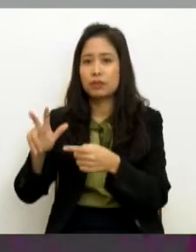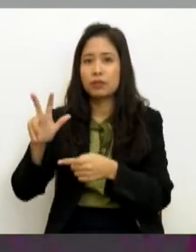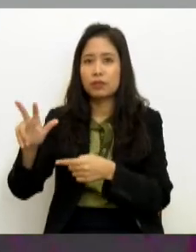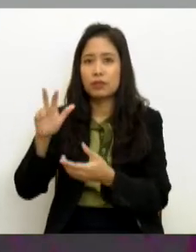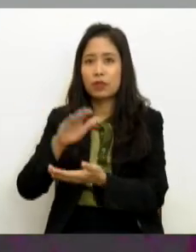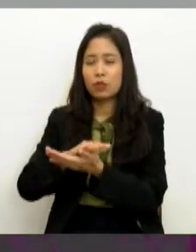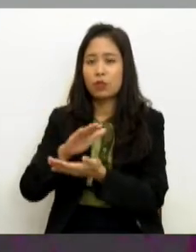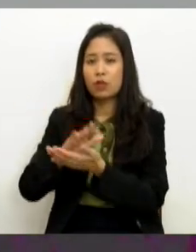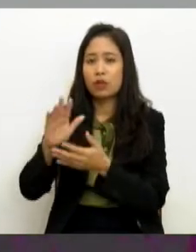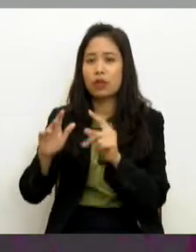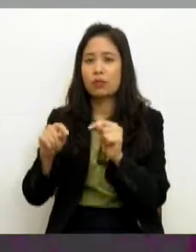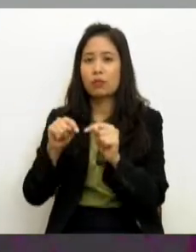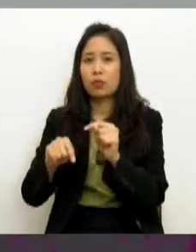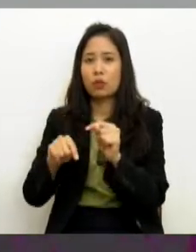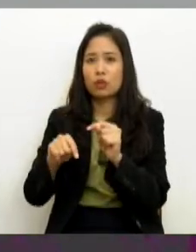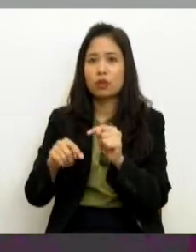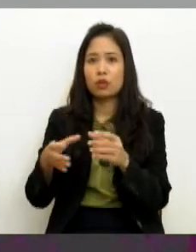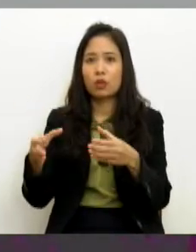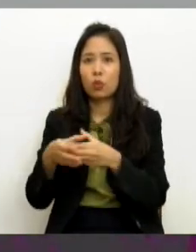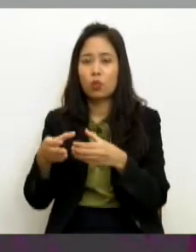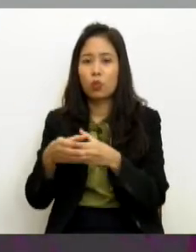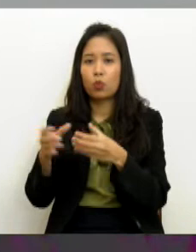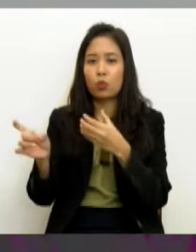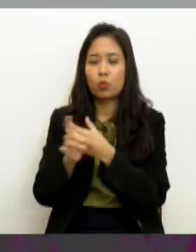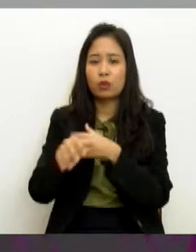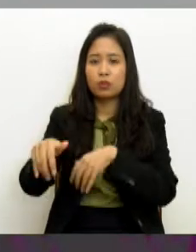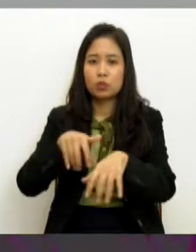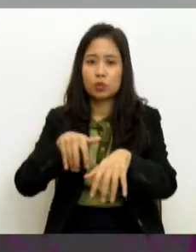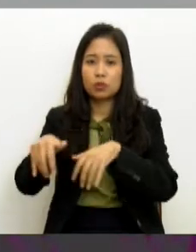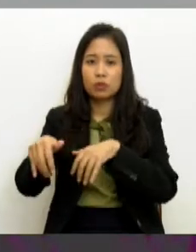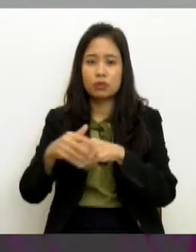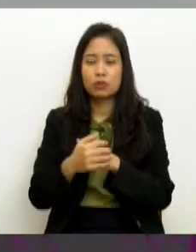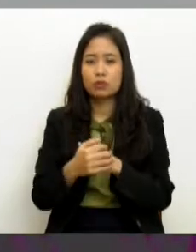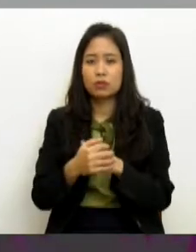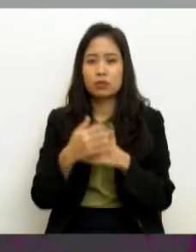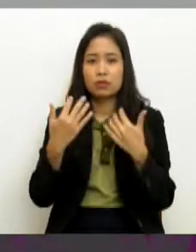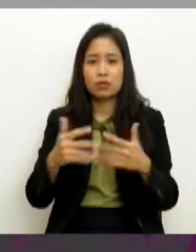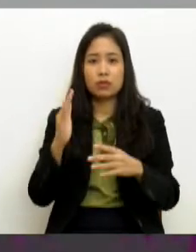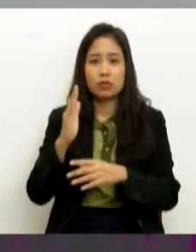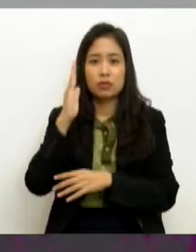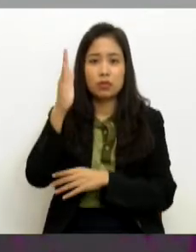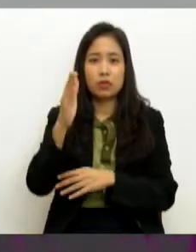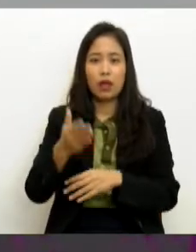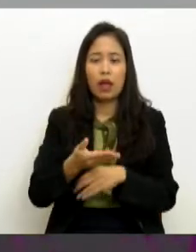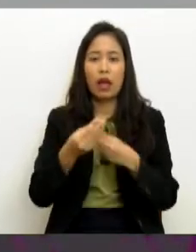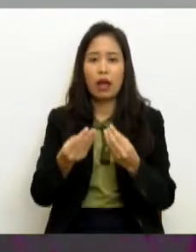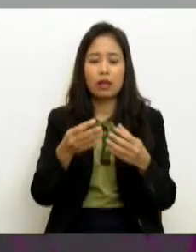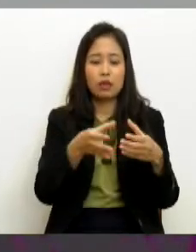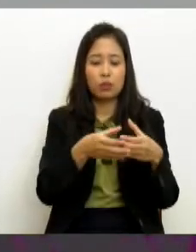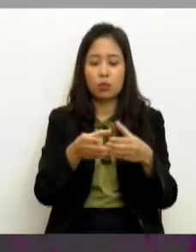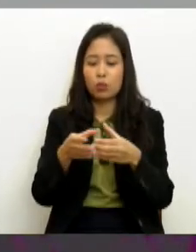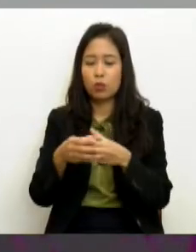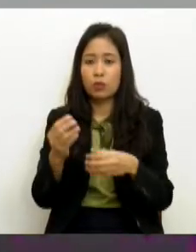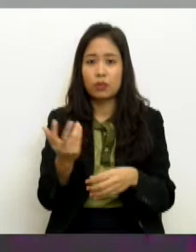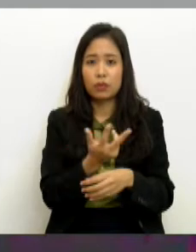งเรียนดีตำบลกลุ่มโรงเรียนคุณภาพชุมชนในช่องทางที่การขอนั้นก็ขอให้แต่ละกลุ่มแต่ละฝ่าย